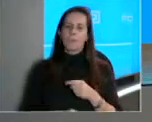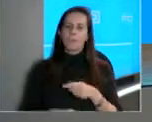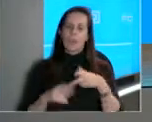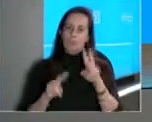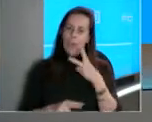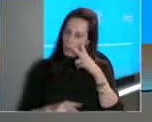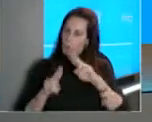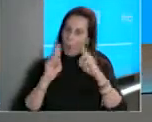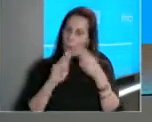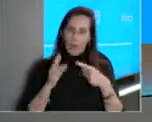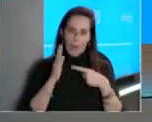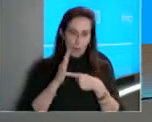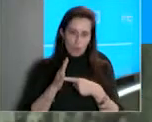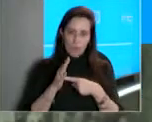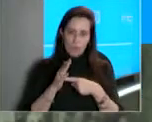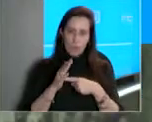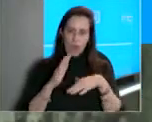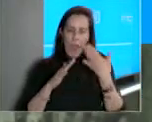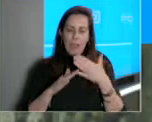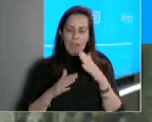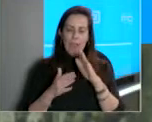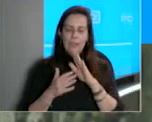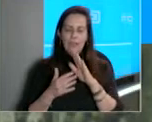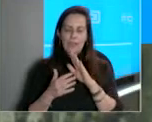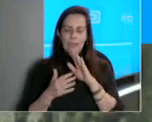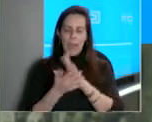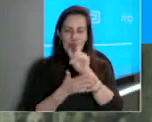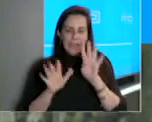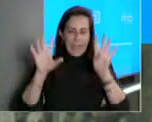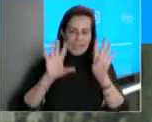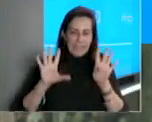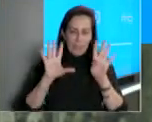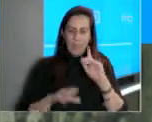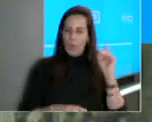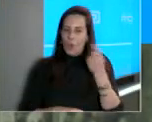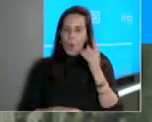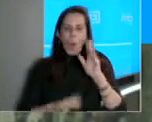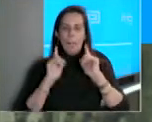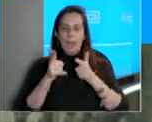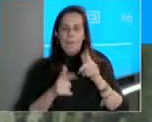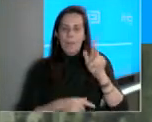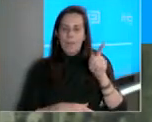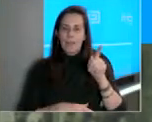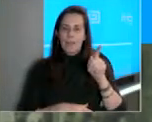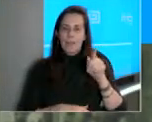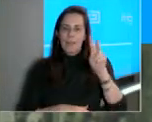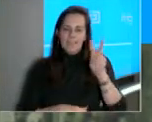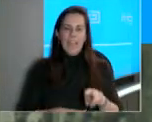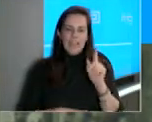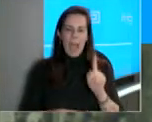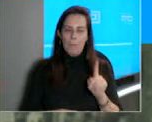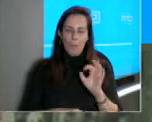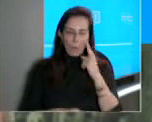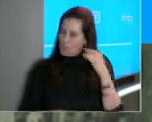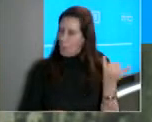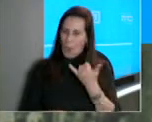אפשר לראות בעולם. למשל, אחרי 9-11 בארצות הברית, אז הייתה טענה שרשתות הטלוויזיה כולם... רואים לכם את וייטנאם, אבל אנחנו רואים את זה לאורך